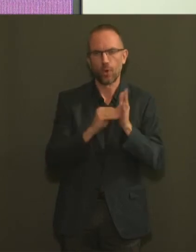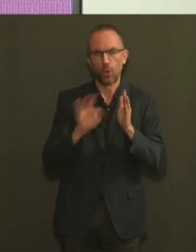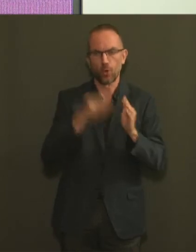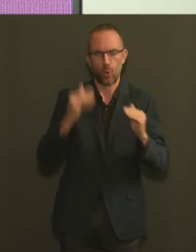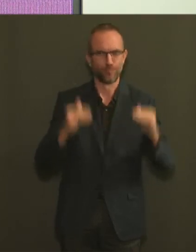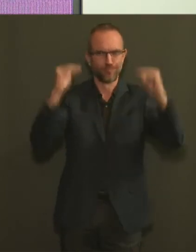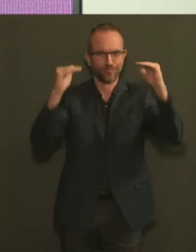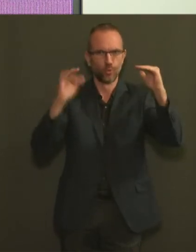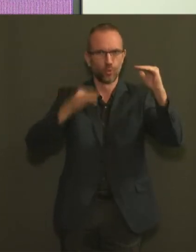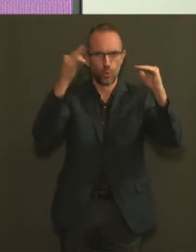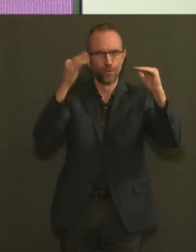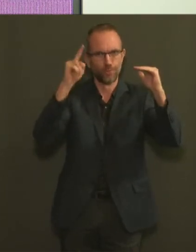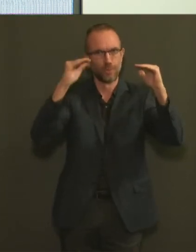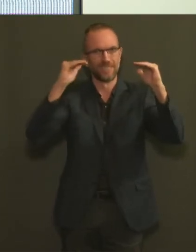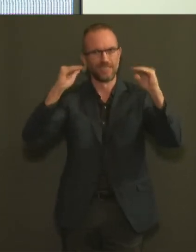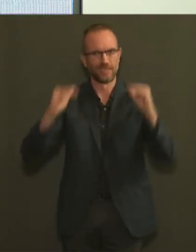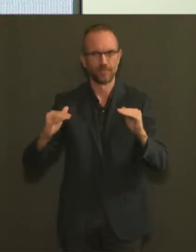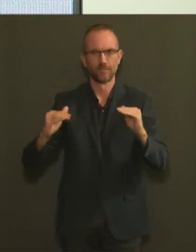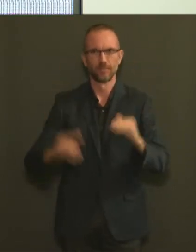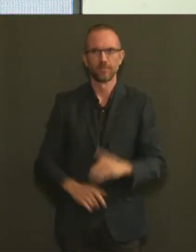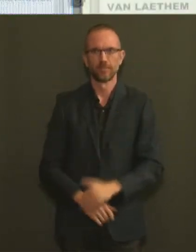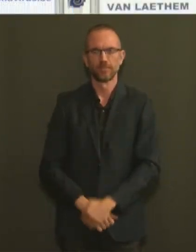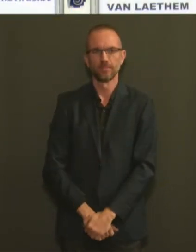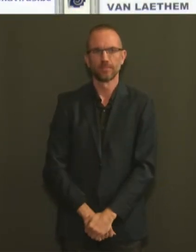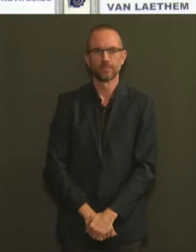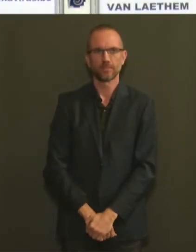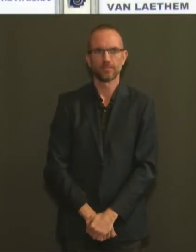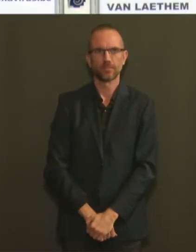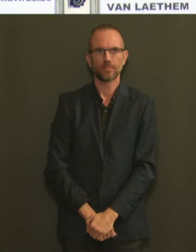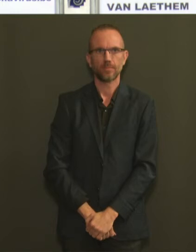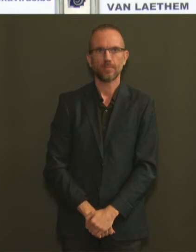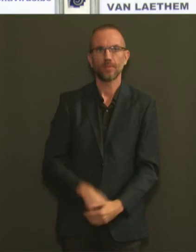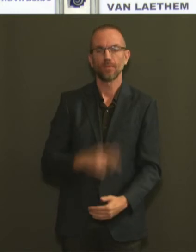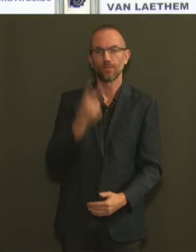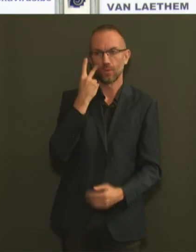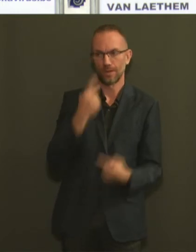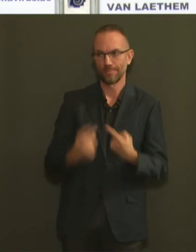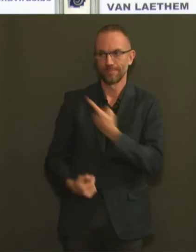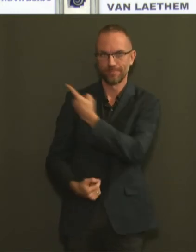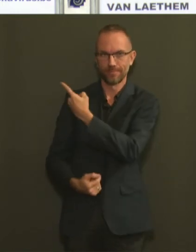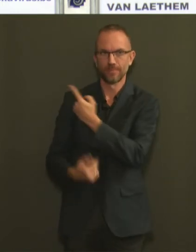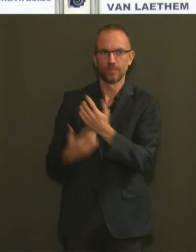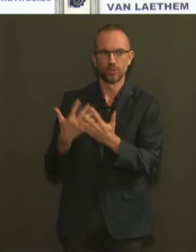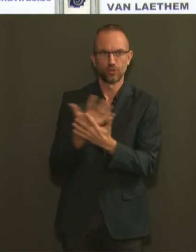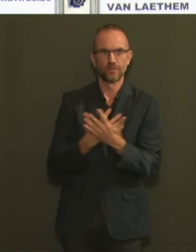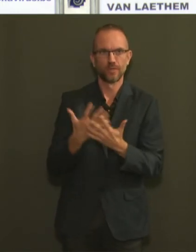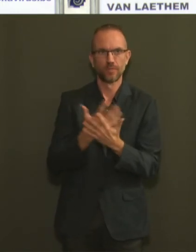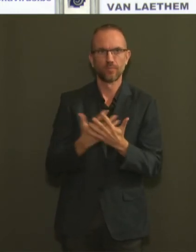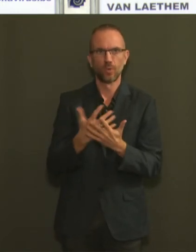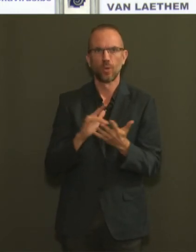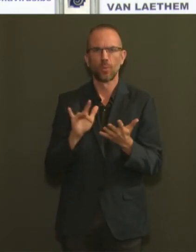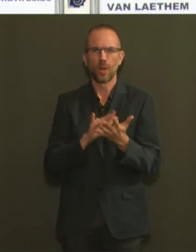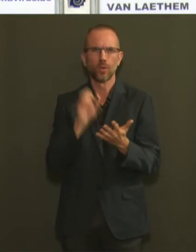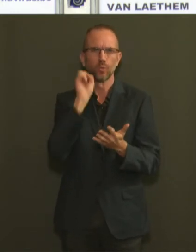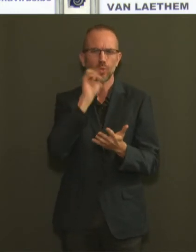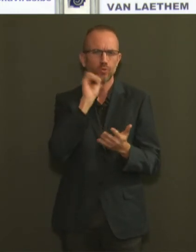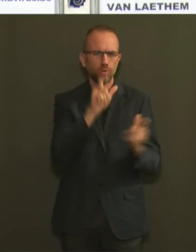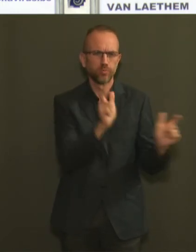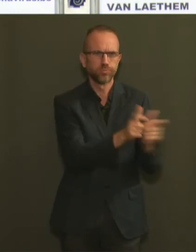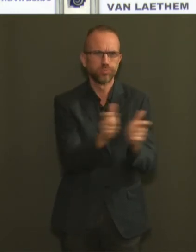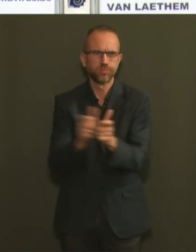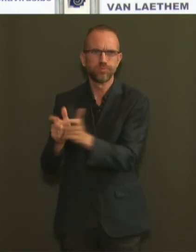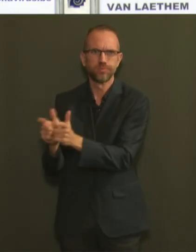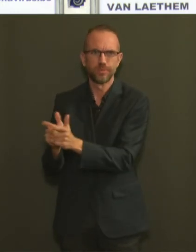élevé si on s'intéresse comme sur la première diapositives à la moyenne des nouveaux cas sur les sept derniers jours